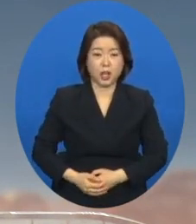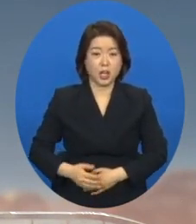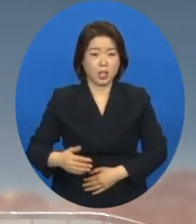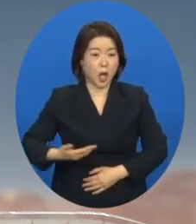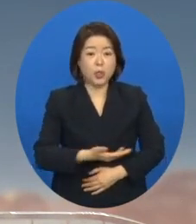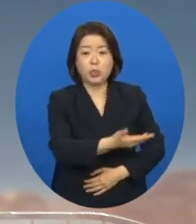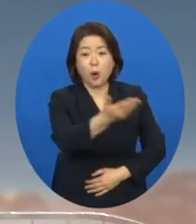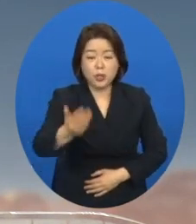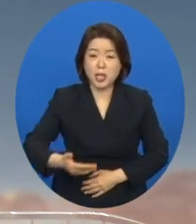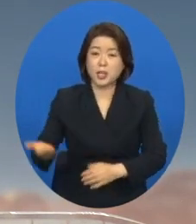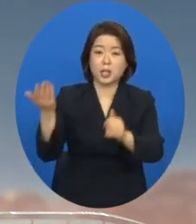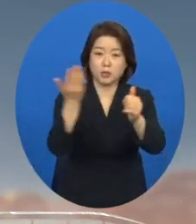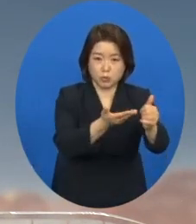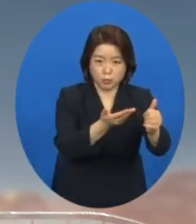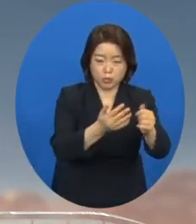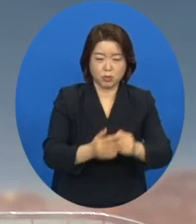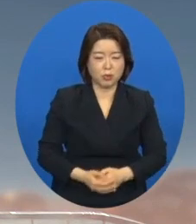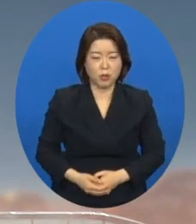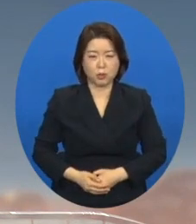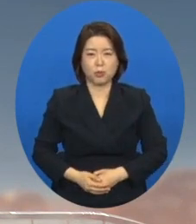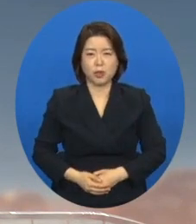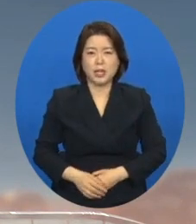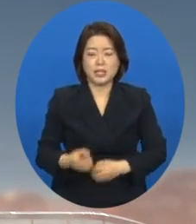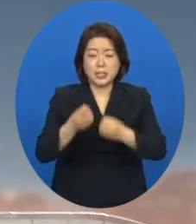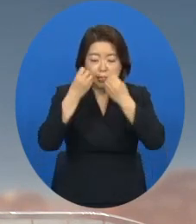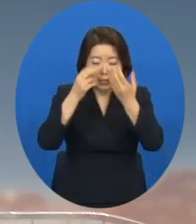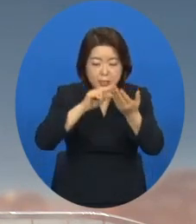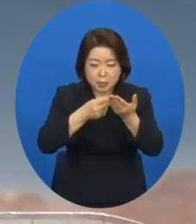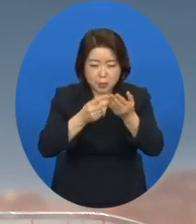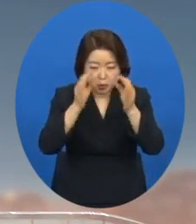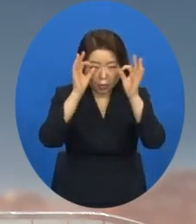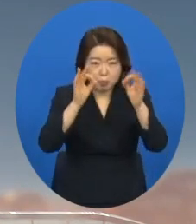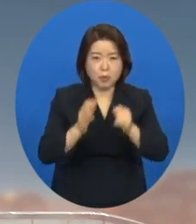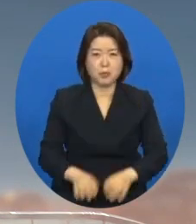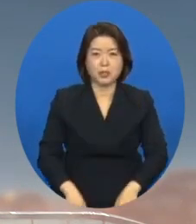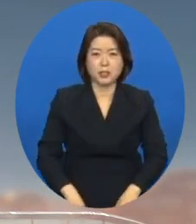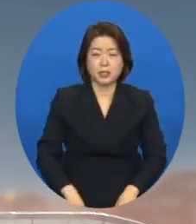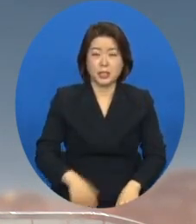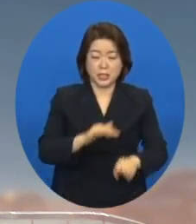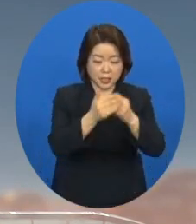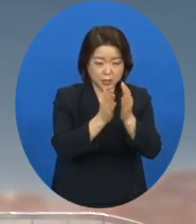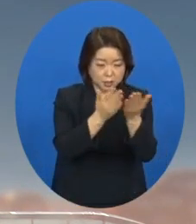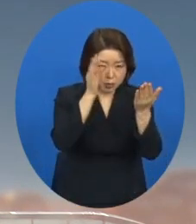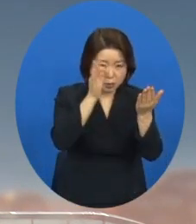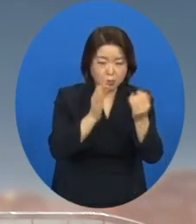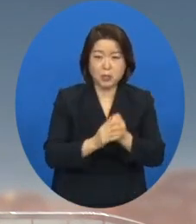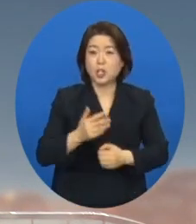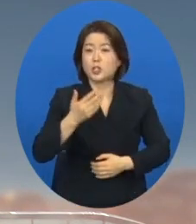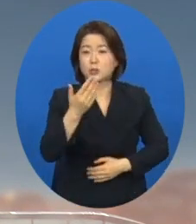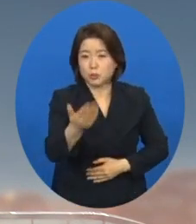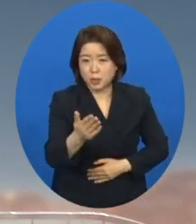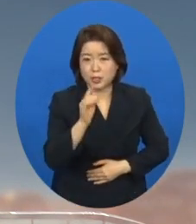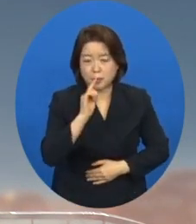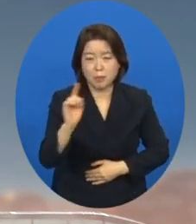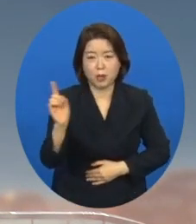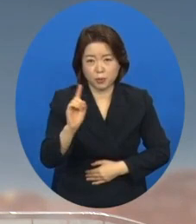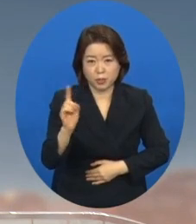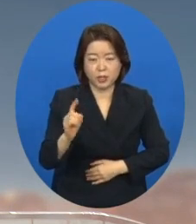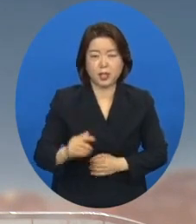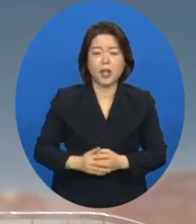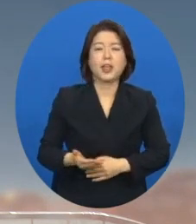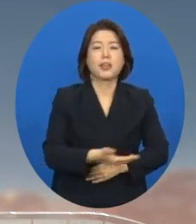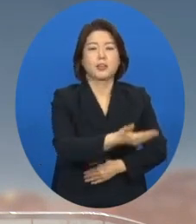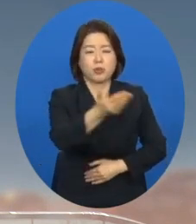준다고 하셨고요, 주겠다라고 말씀하셨는데 이 세 번역에 개역 개정판에는 이 주겠다라는 번역을 어떻게 했느냐,